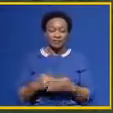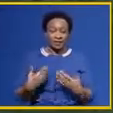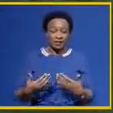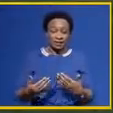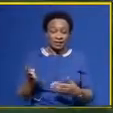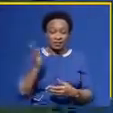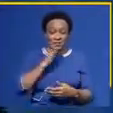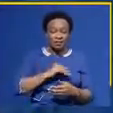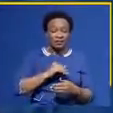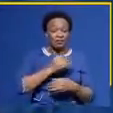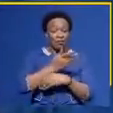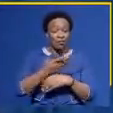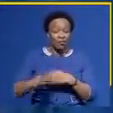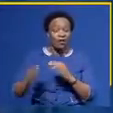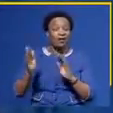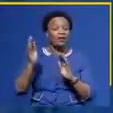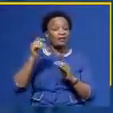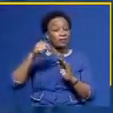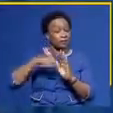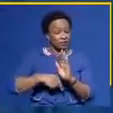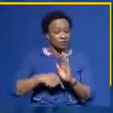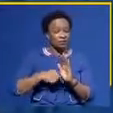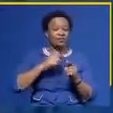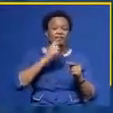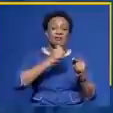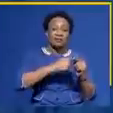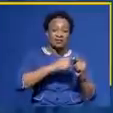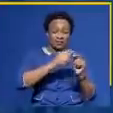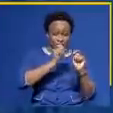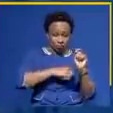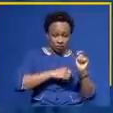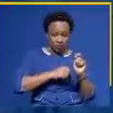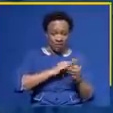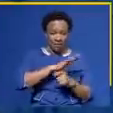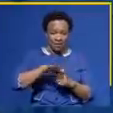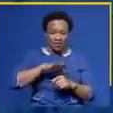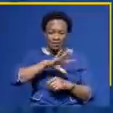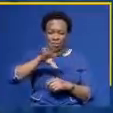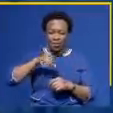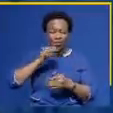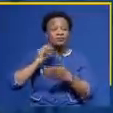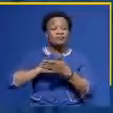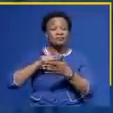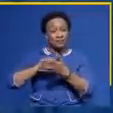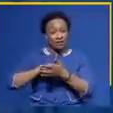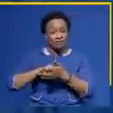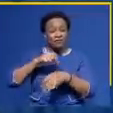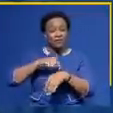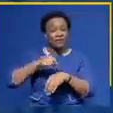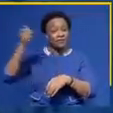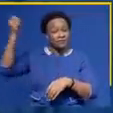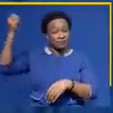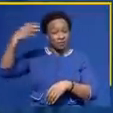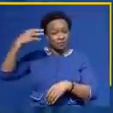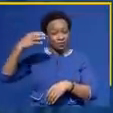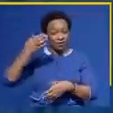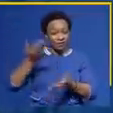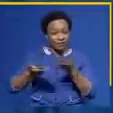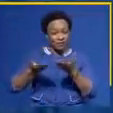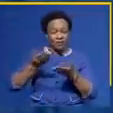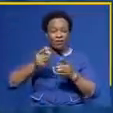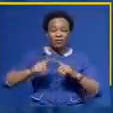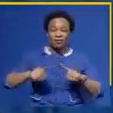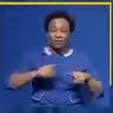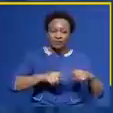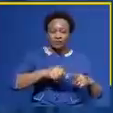sasa tumalizie pwani ya kusini katika miji ya Lindi na Mtwara. Maeneo yote haya tukitarajia kuwa na hali ukavu na vipindi vya jua pakiwa na viwango